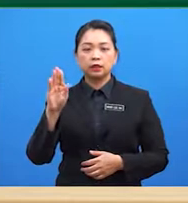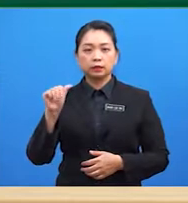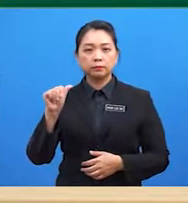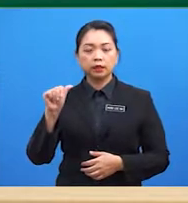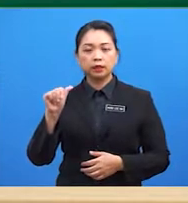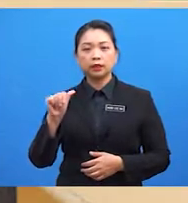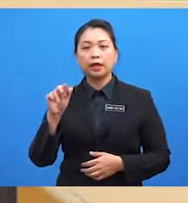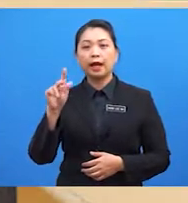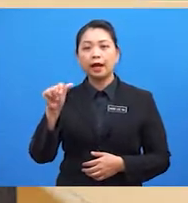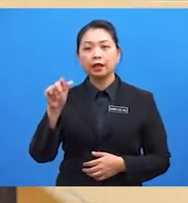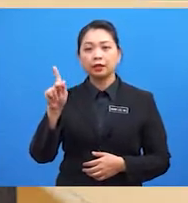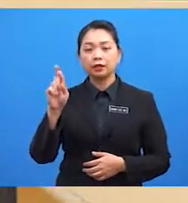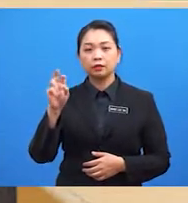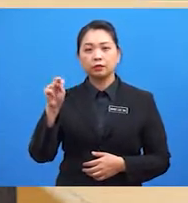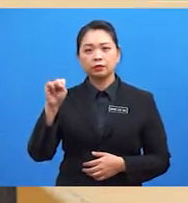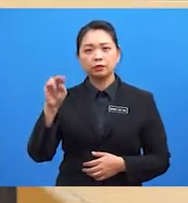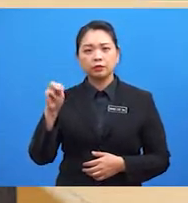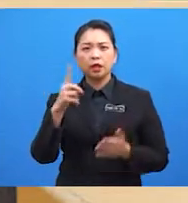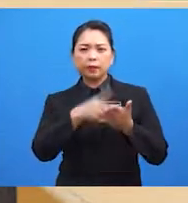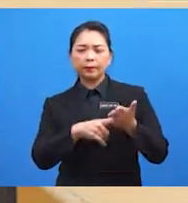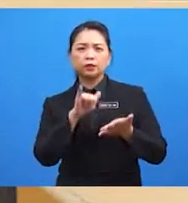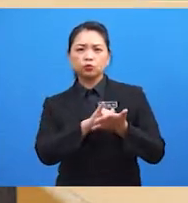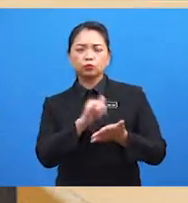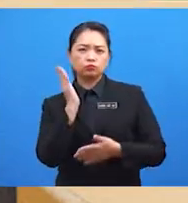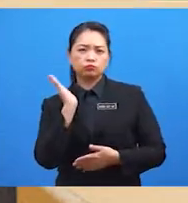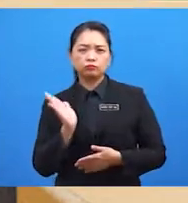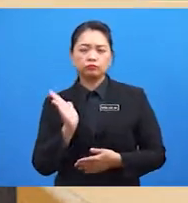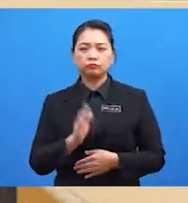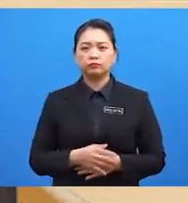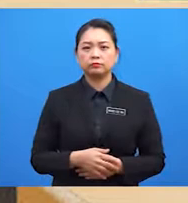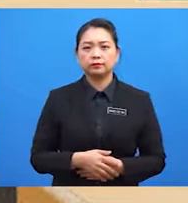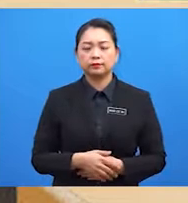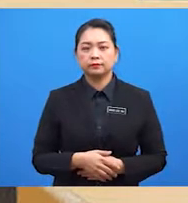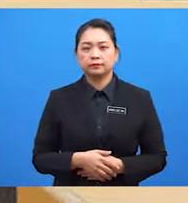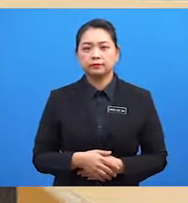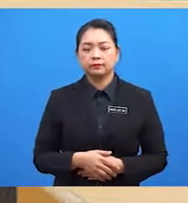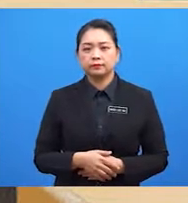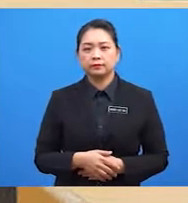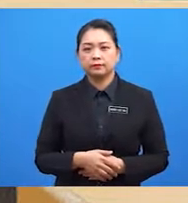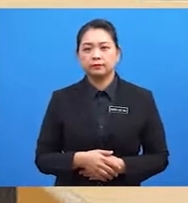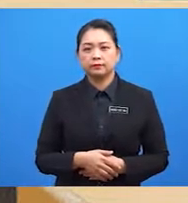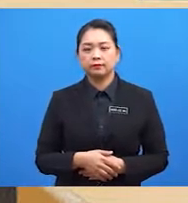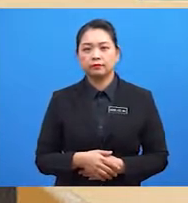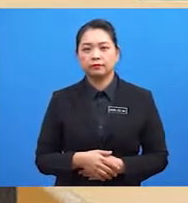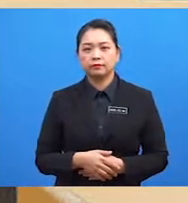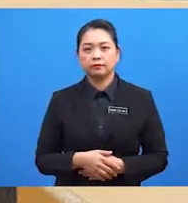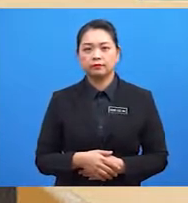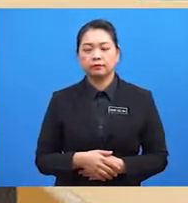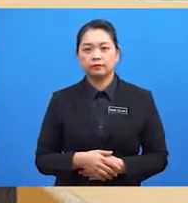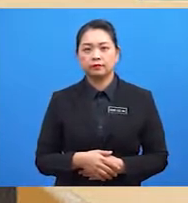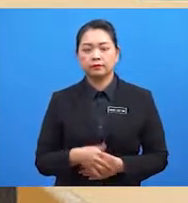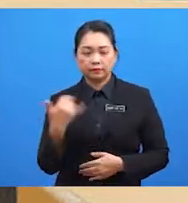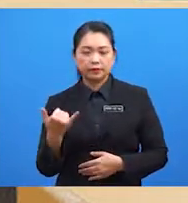RABAPESURI. Apakah yang dimaksudkan dengan RABAPESURI? Ayuh